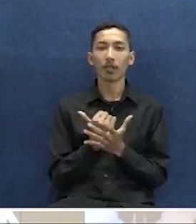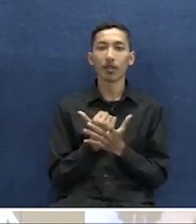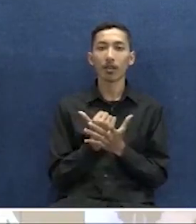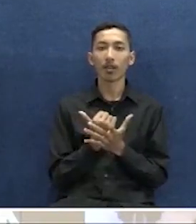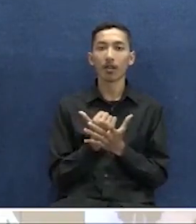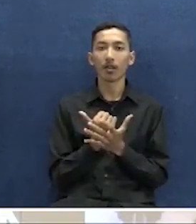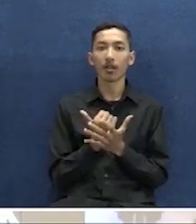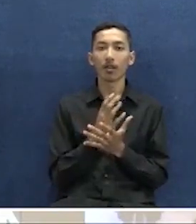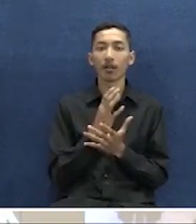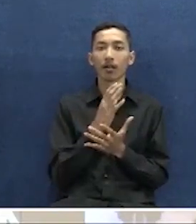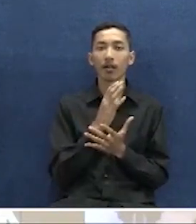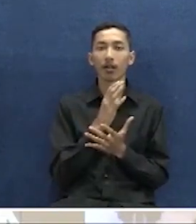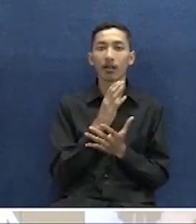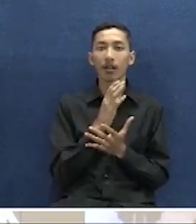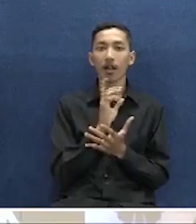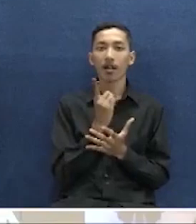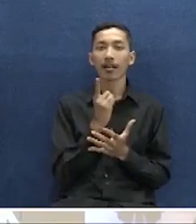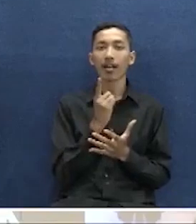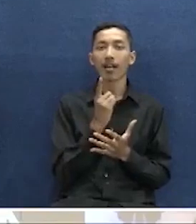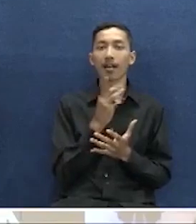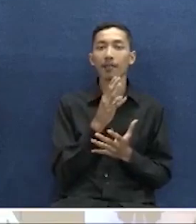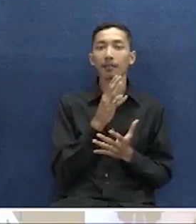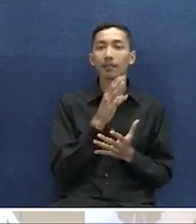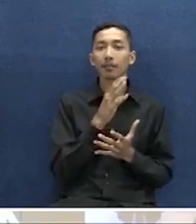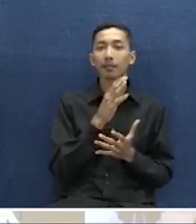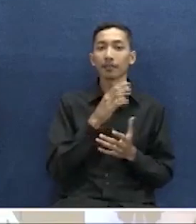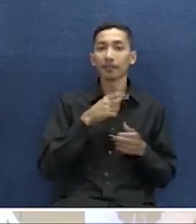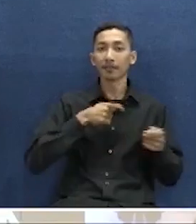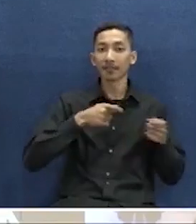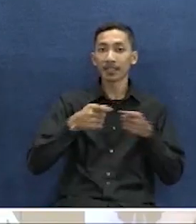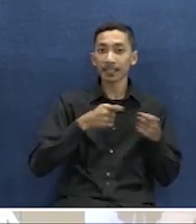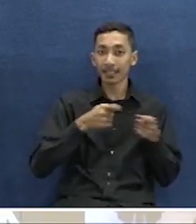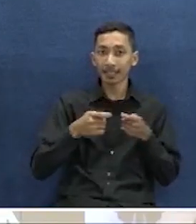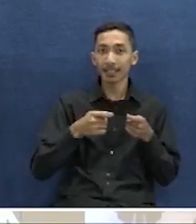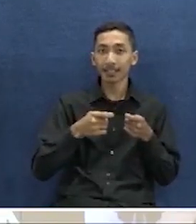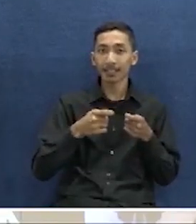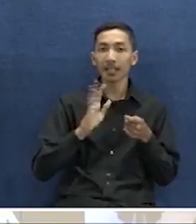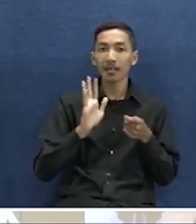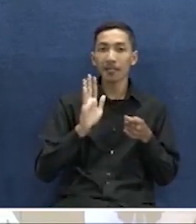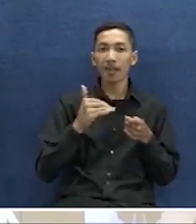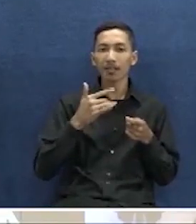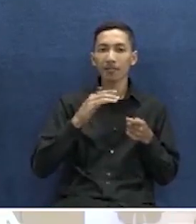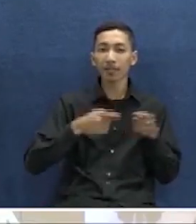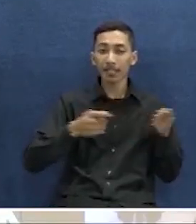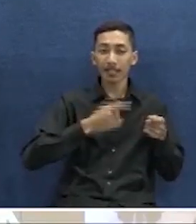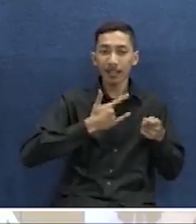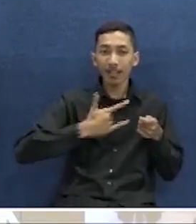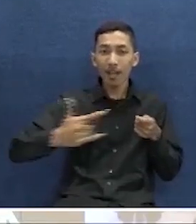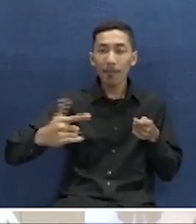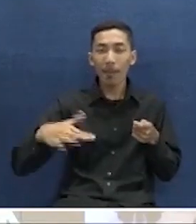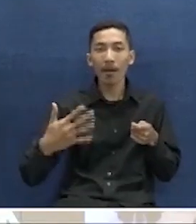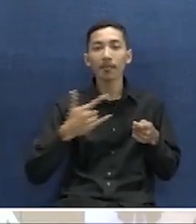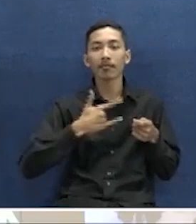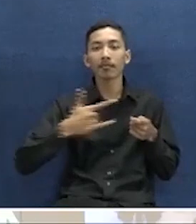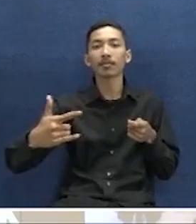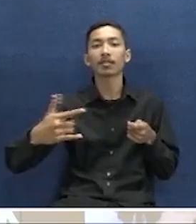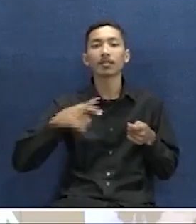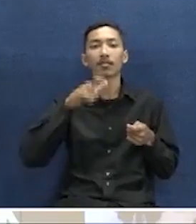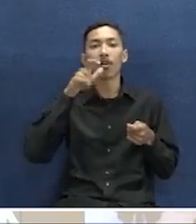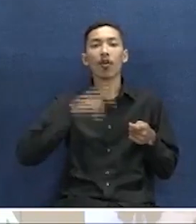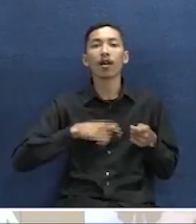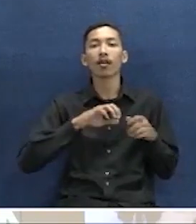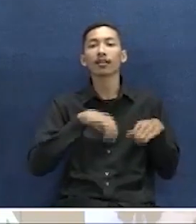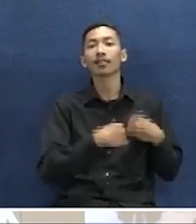sustainability satu-satunya bisnis didunia yang sustainability nya paling lama adalah bisnisnya orang Islam